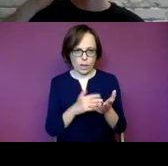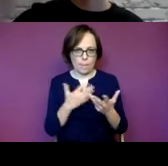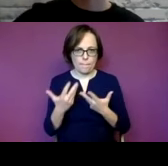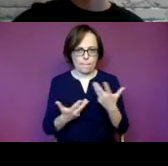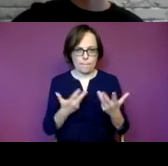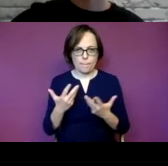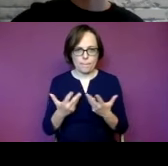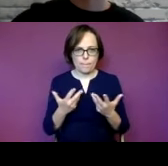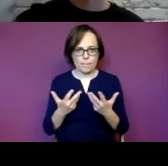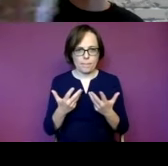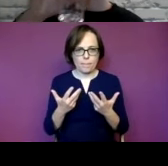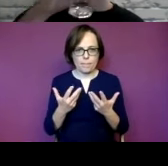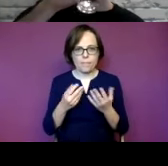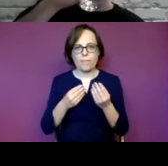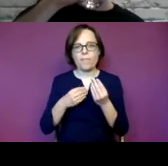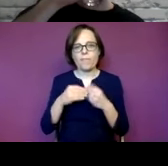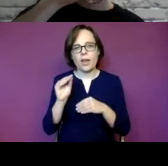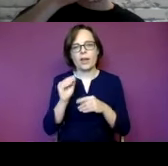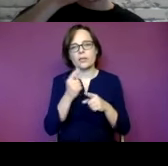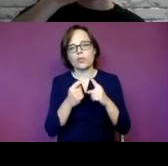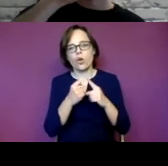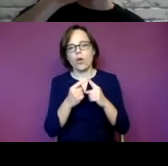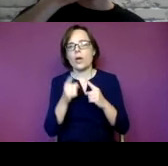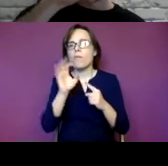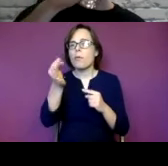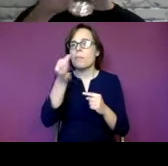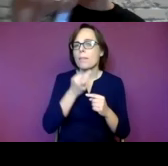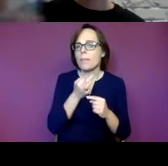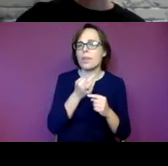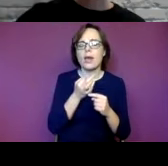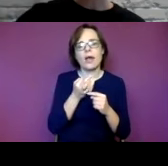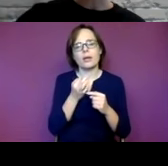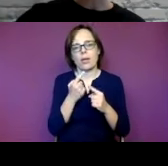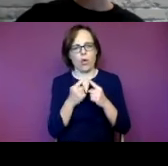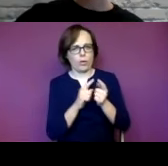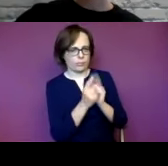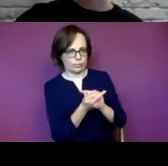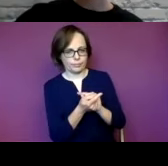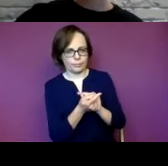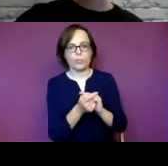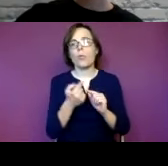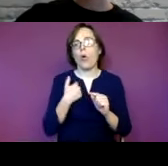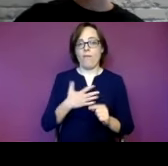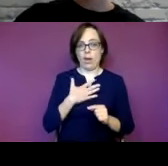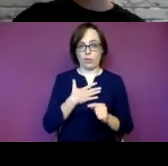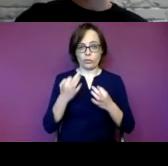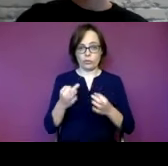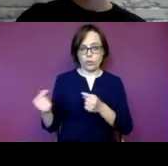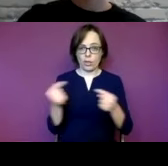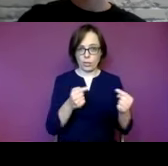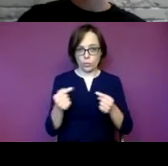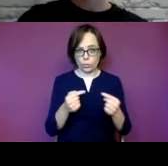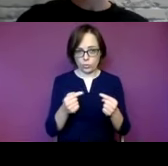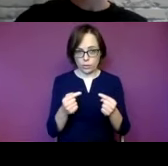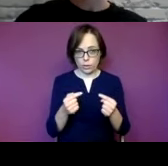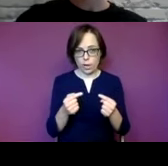takim przełamującym to pytanie, bo mam też wrażenie, że w tej dyskusji, jak w wielu innych, chyba też zapominamy, czy jakby nie uwzględniamy takiej